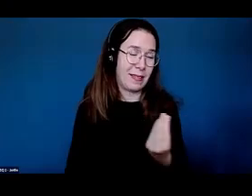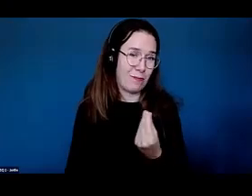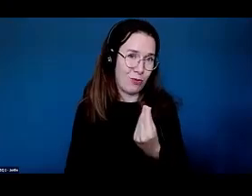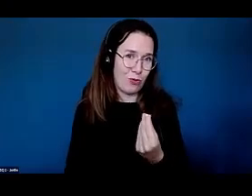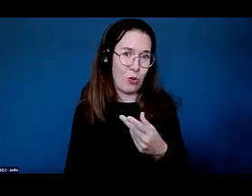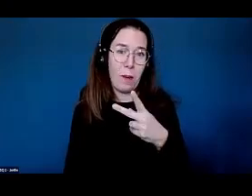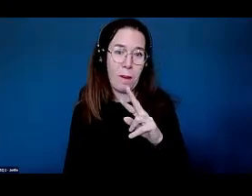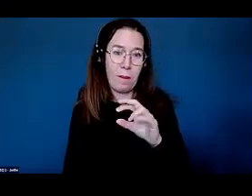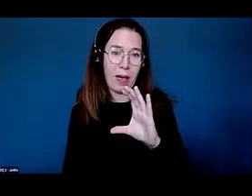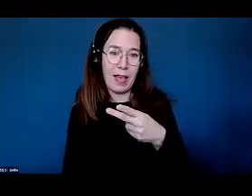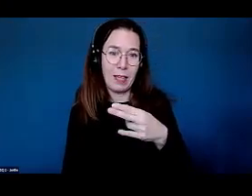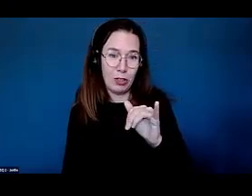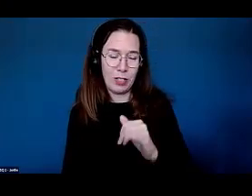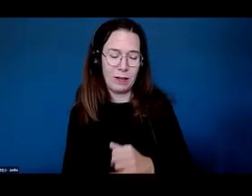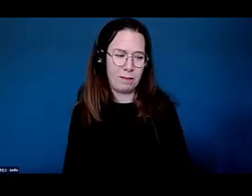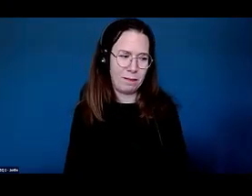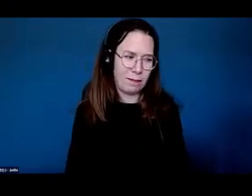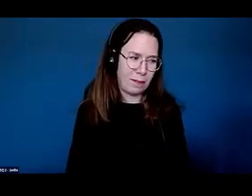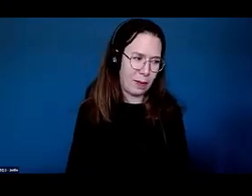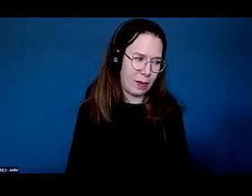Merci beaucoup, Prachi.